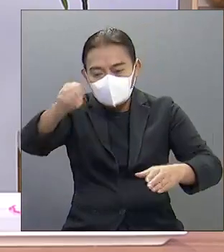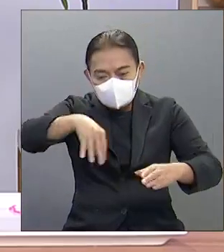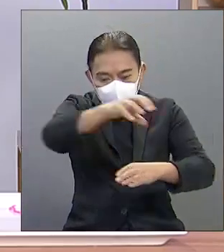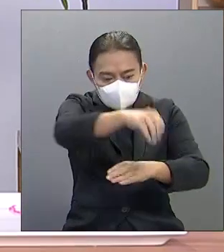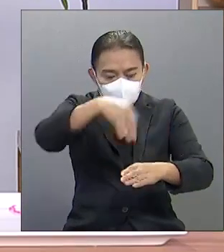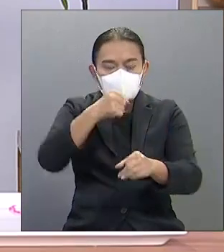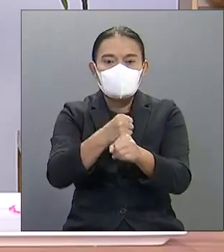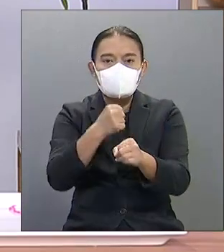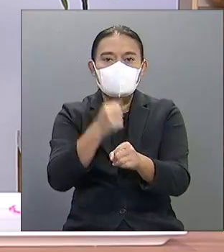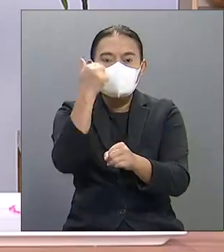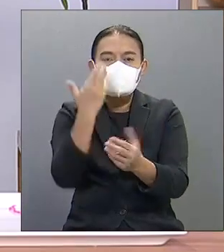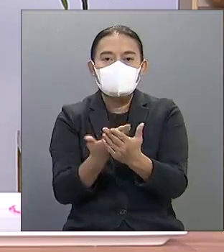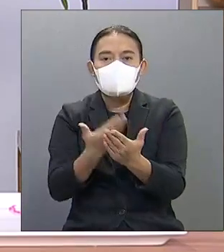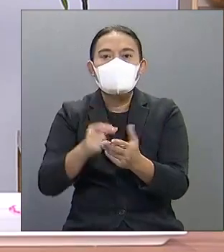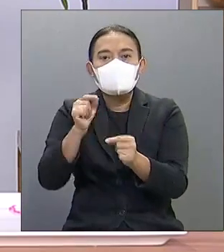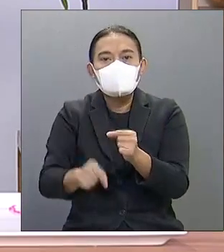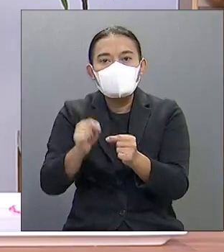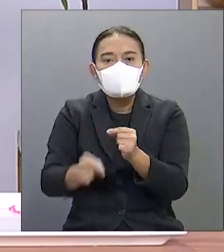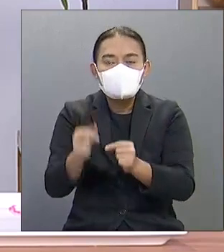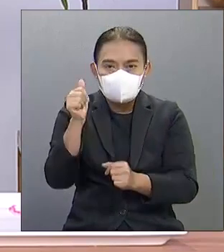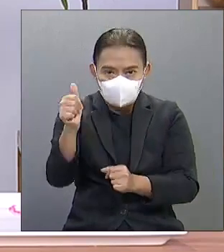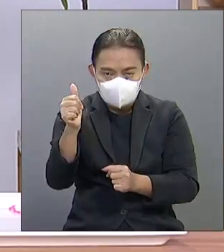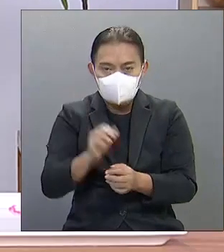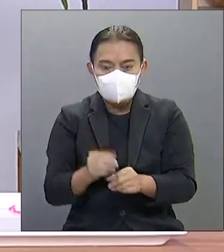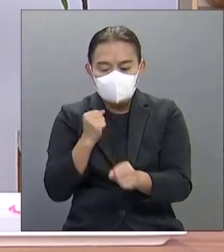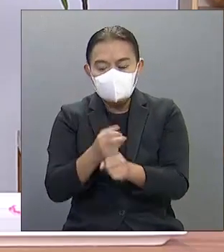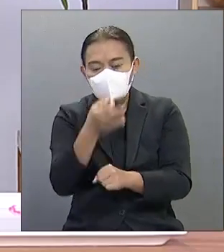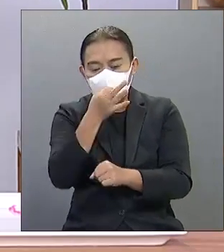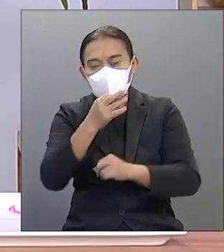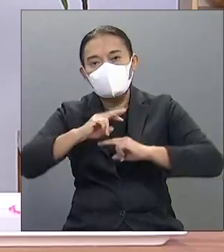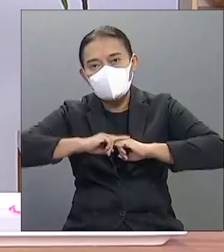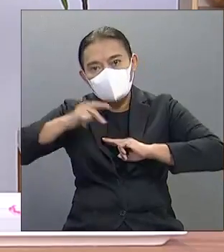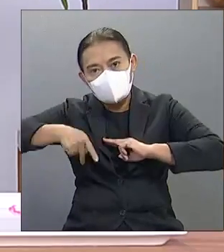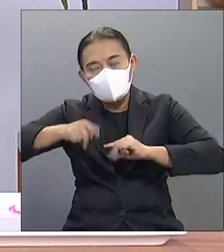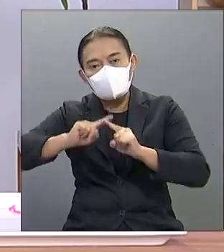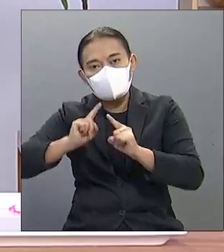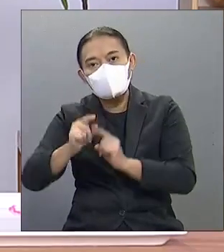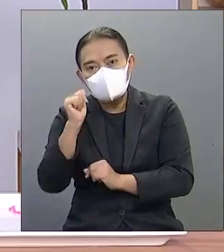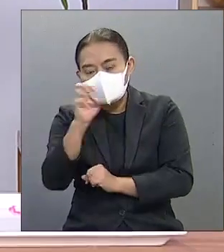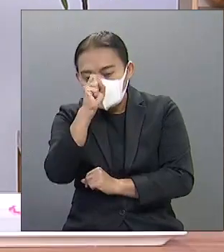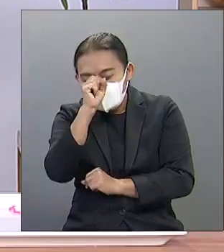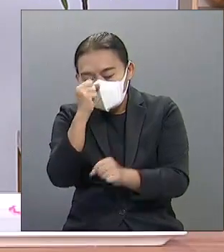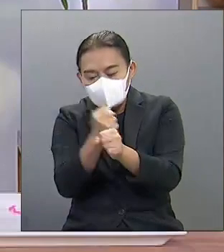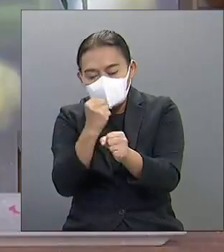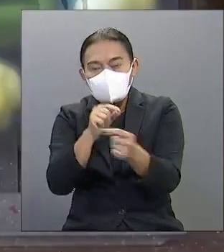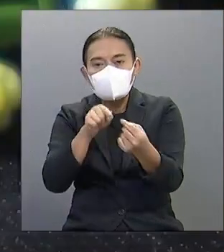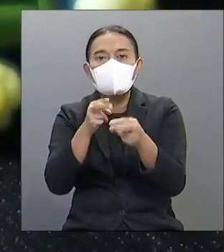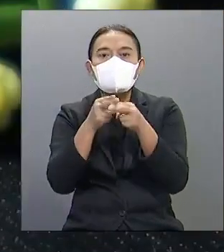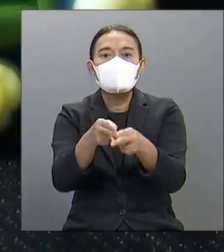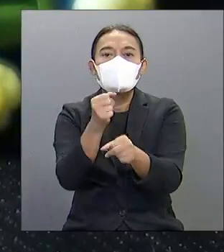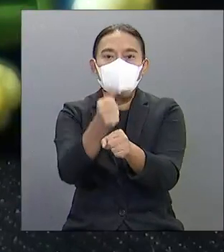ามารถลดรายจ่ายนะคะแล้วก็ถ้าใครอยากเอาไปทำเป็นอาชีพเสริมเนี่ยก็สามารถที่จะลองทำดูได้ค่ะ